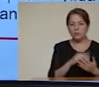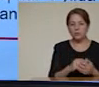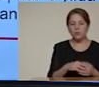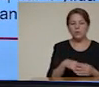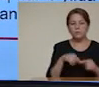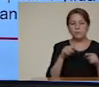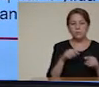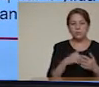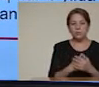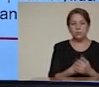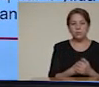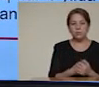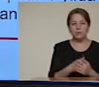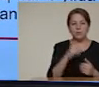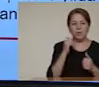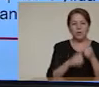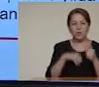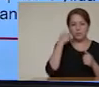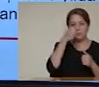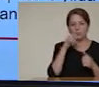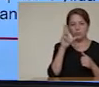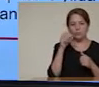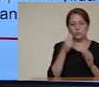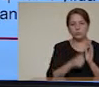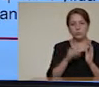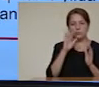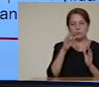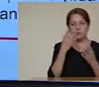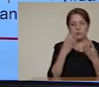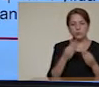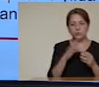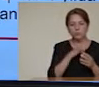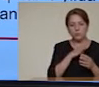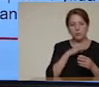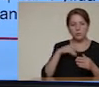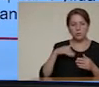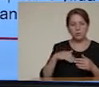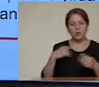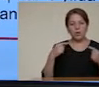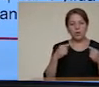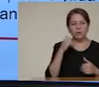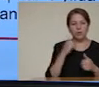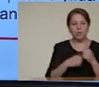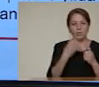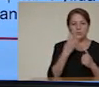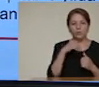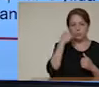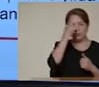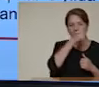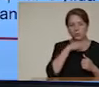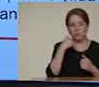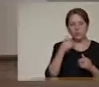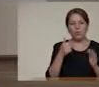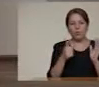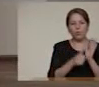Ya'ni har yili 365 kundan bo'lgandan so'ng albatta har 4 yilda